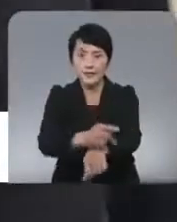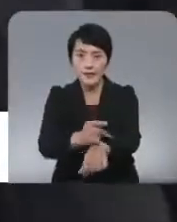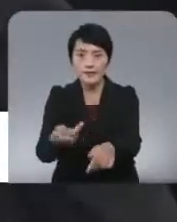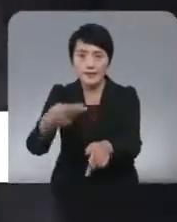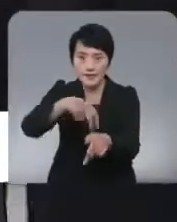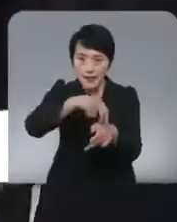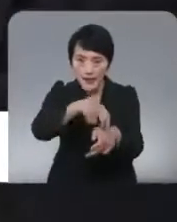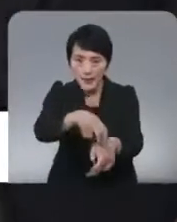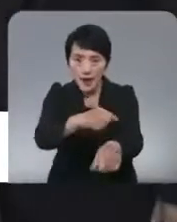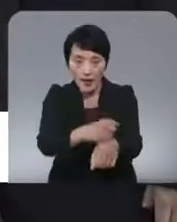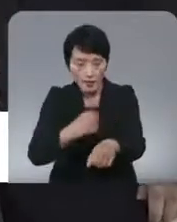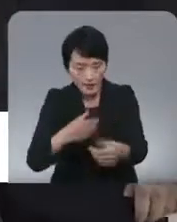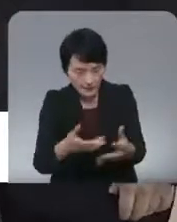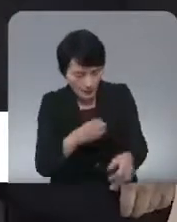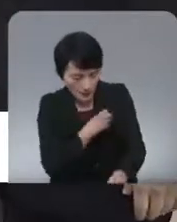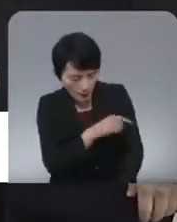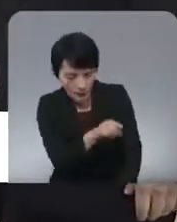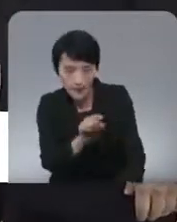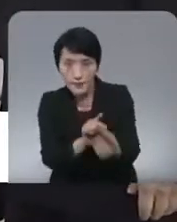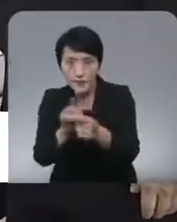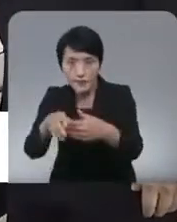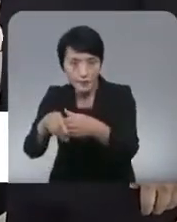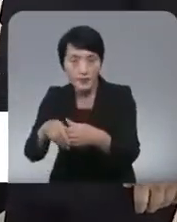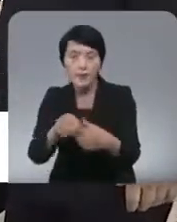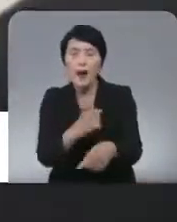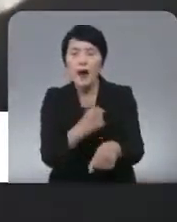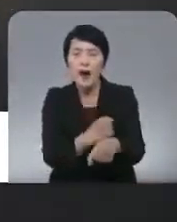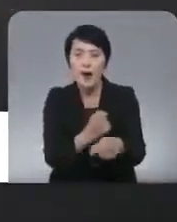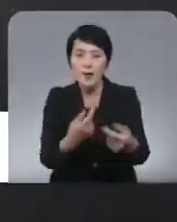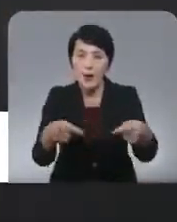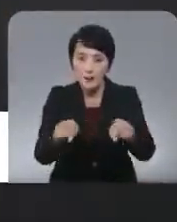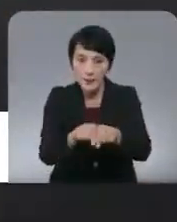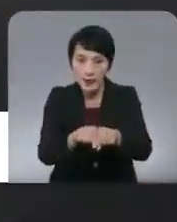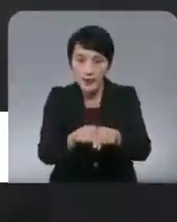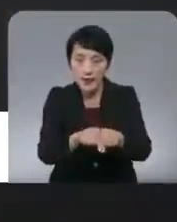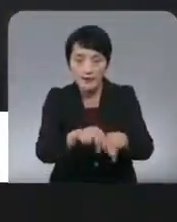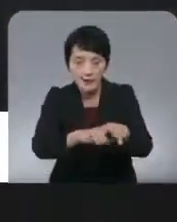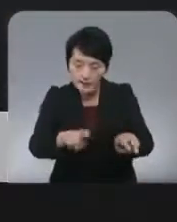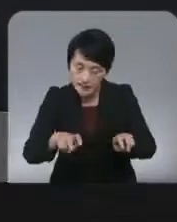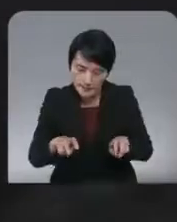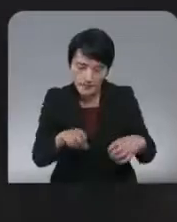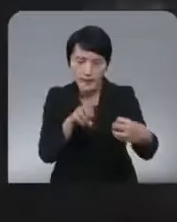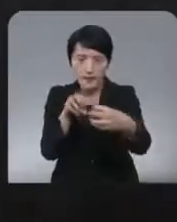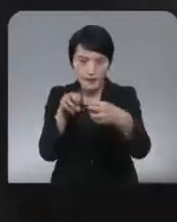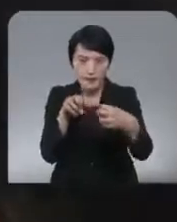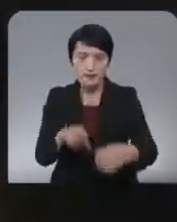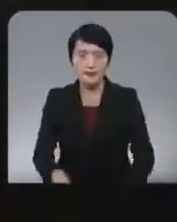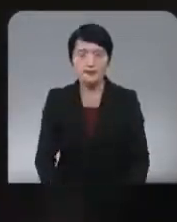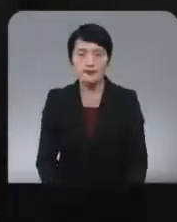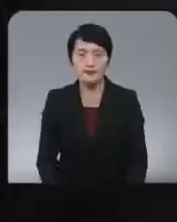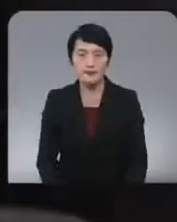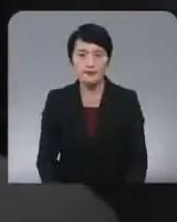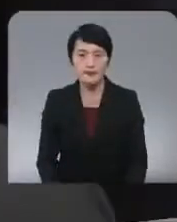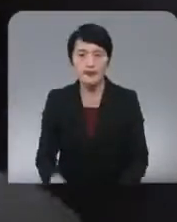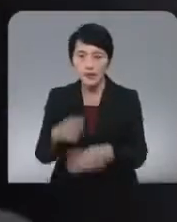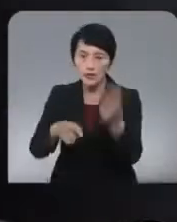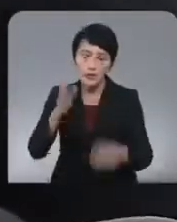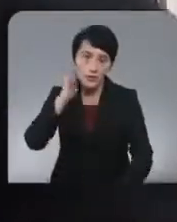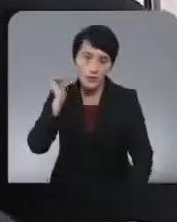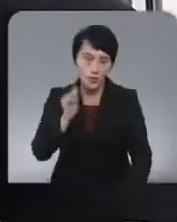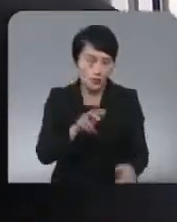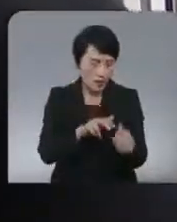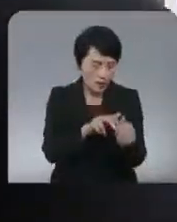presiden unsocial menteri pemerintahan yang baru bersama sekitar 100 anggota parlemen dari partai berkuasa partai kekuatan rakyat